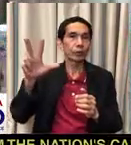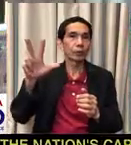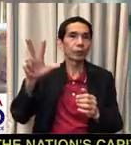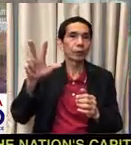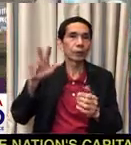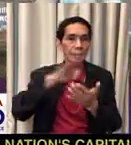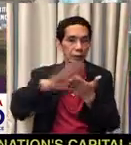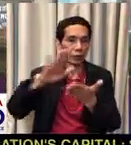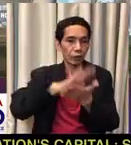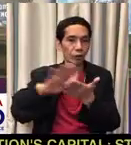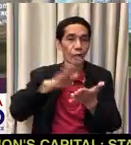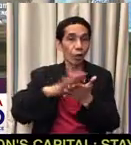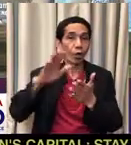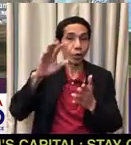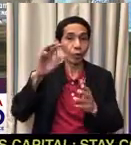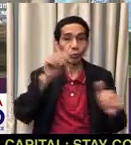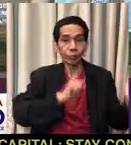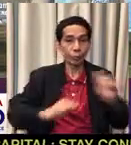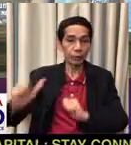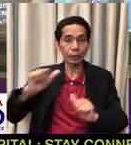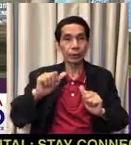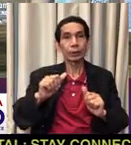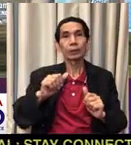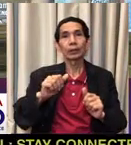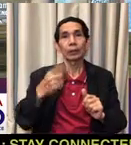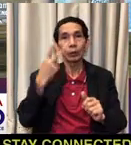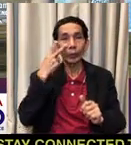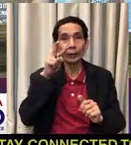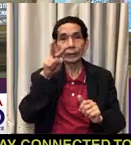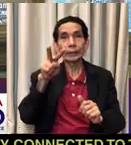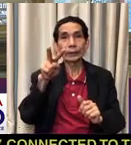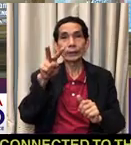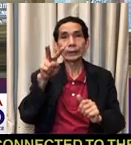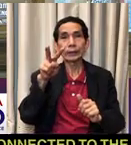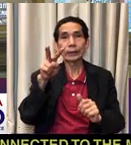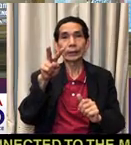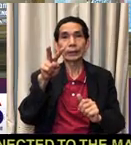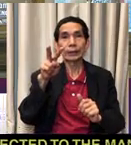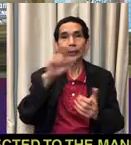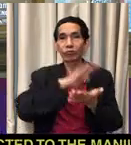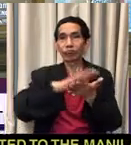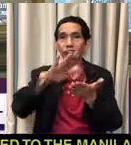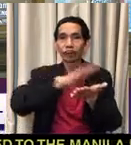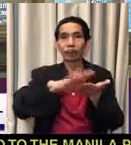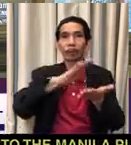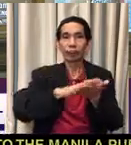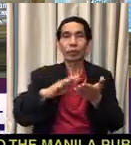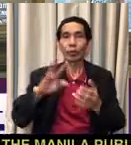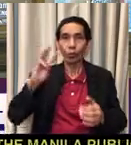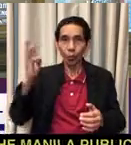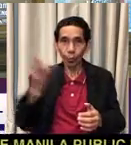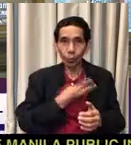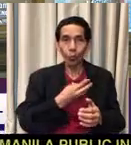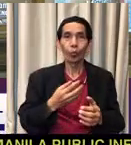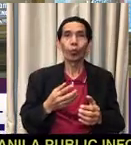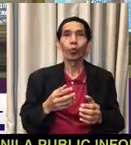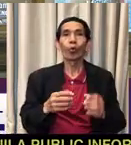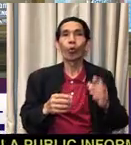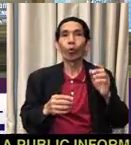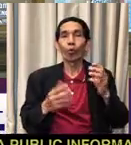5,253 clearing operations na po ang ginagawa ng may. Ayan, yung mga nakikita nyo sa screen. Kami po ay 1-2.